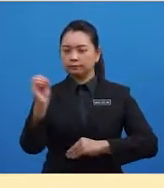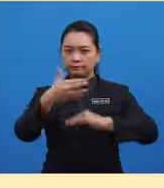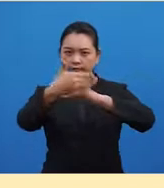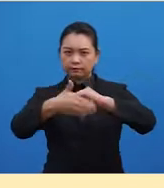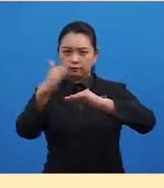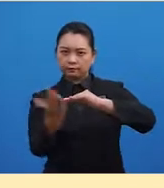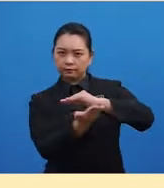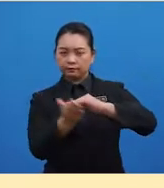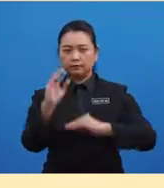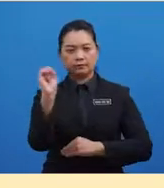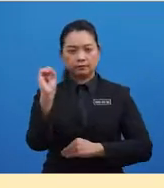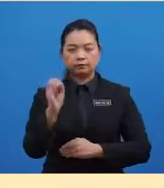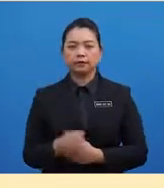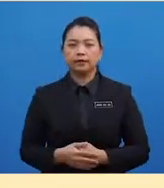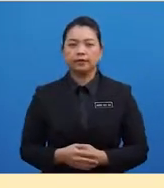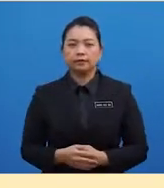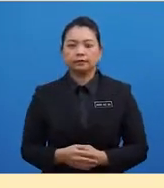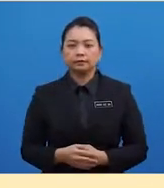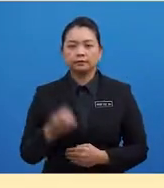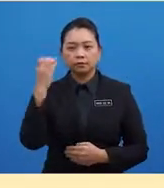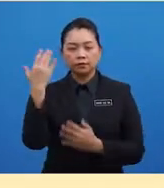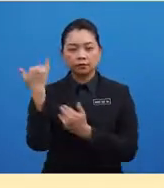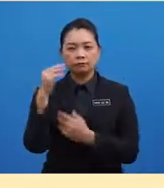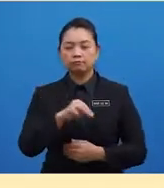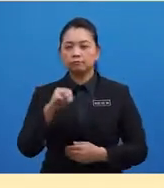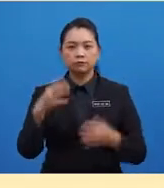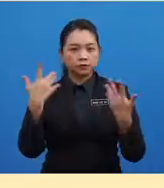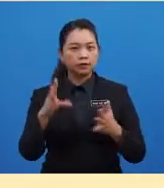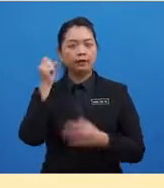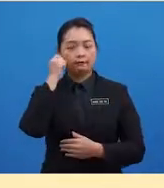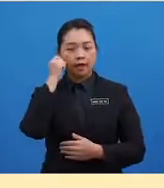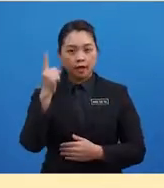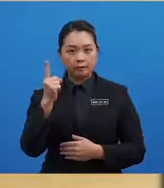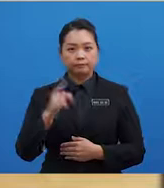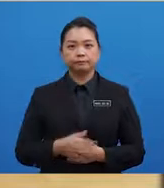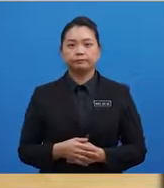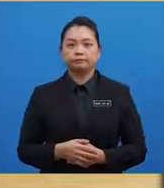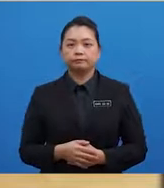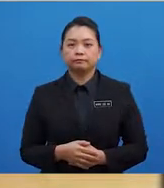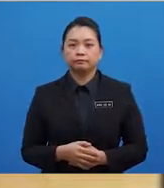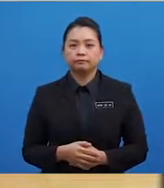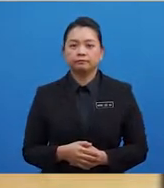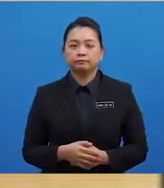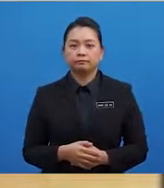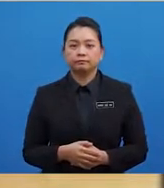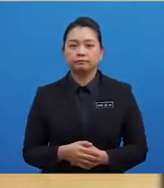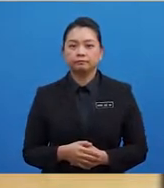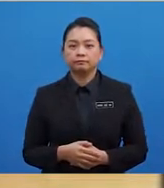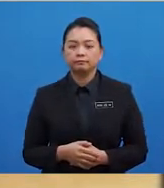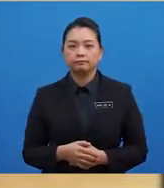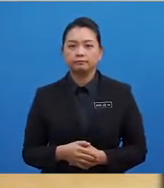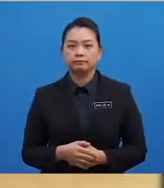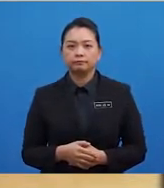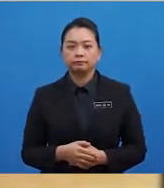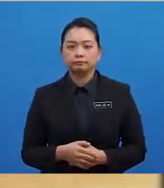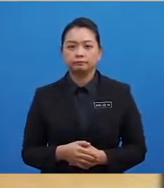yang melengkung. Cikgu harap murid-murid telah pun memahami maksud poligon. Sekarang, cikgu hendak menguji sedikit minda